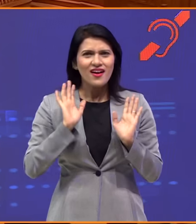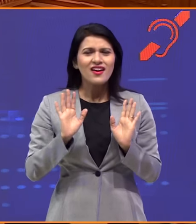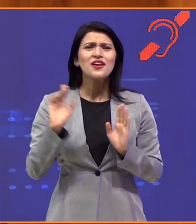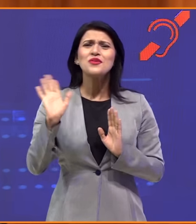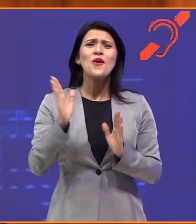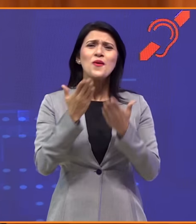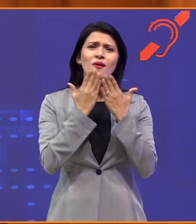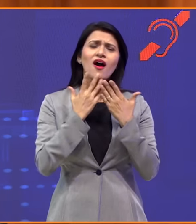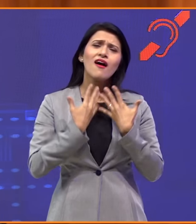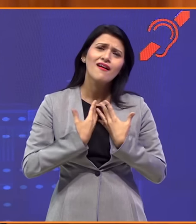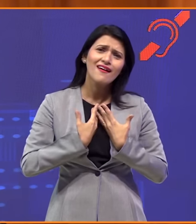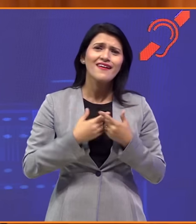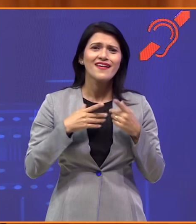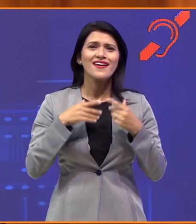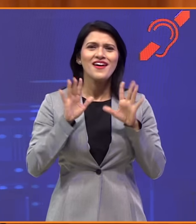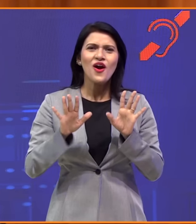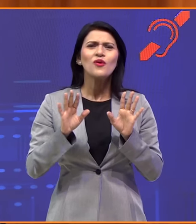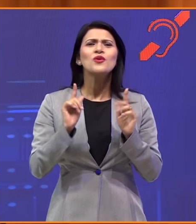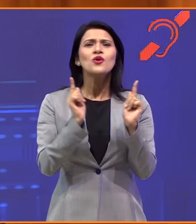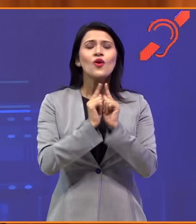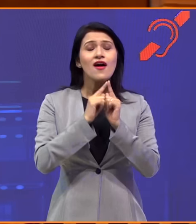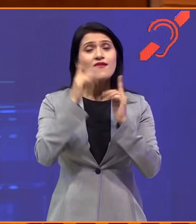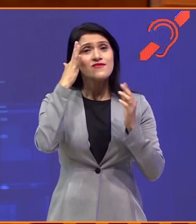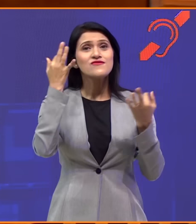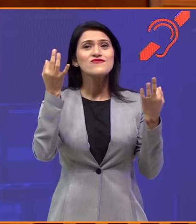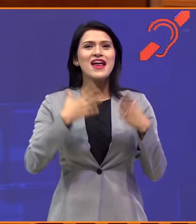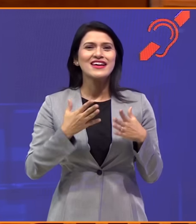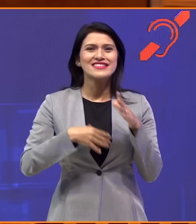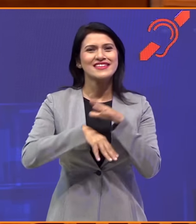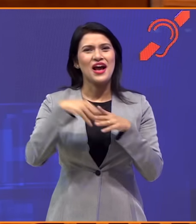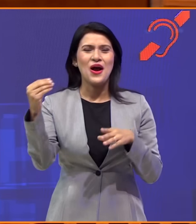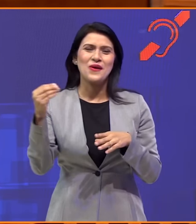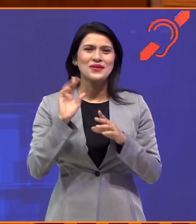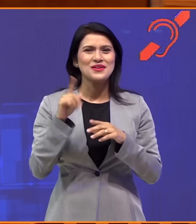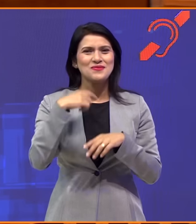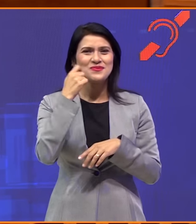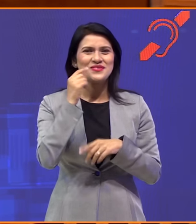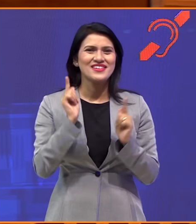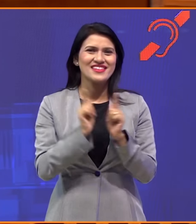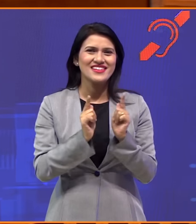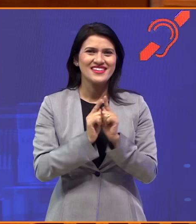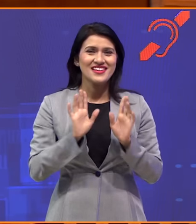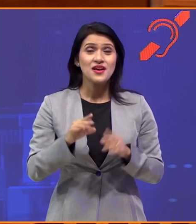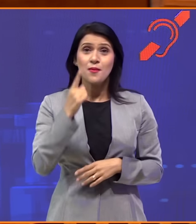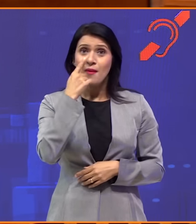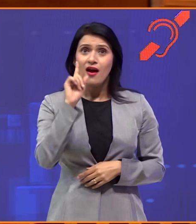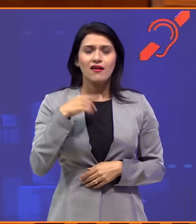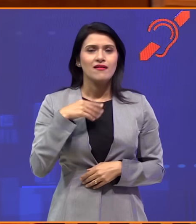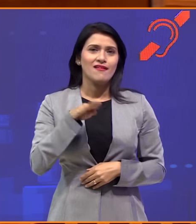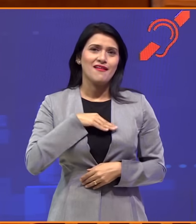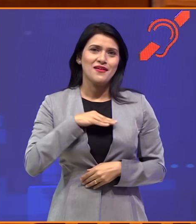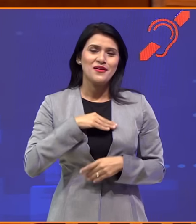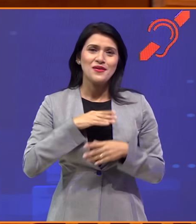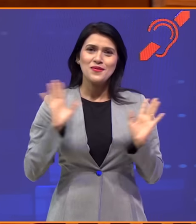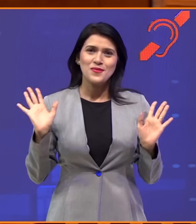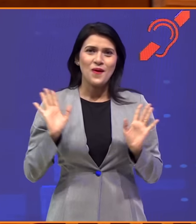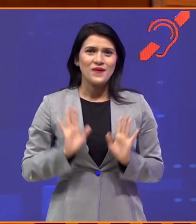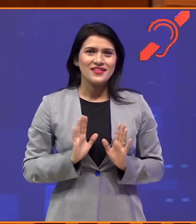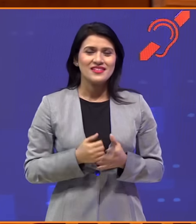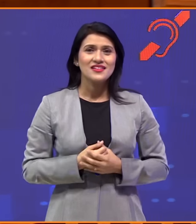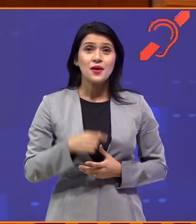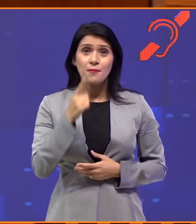पढ़ करके थोड़ा अनवाइज करने गया हुआ था तो मेरी मां से मुझे बहुत डर लगता था और मेरी मां